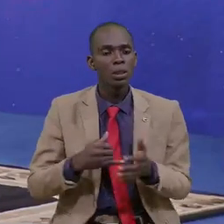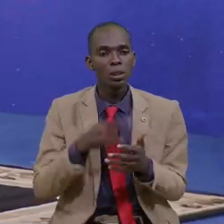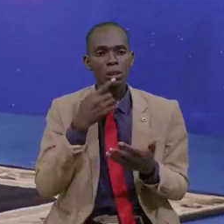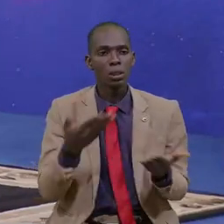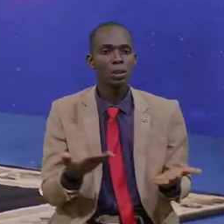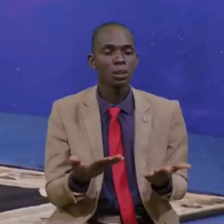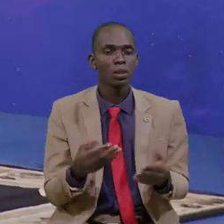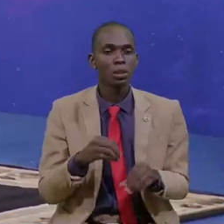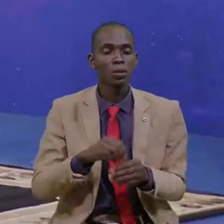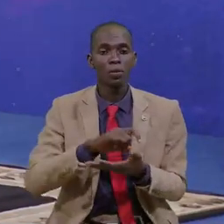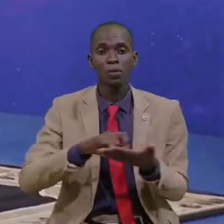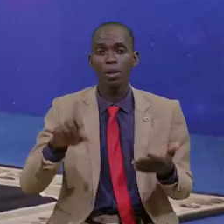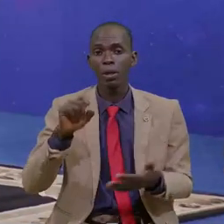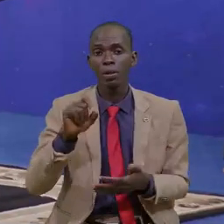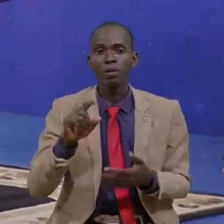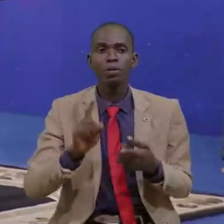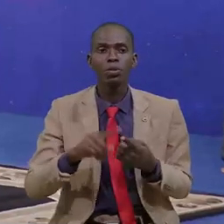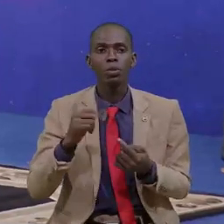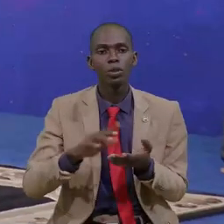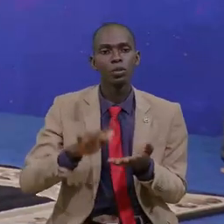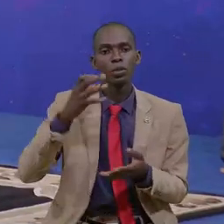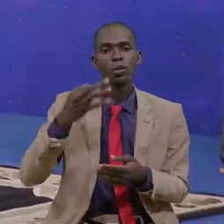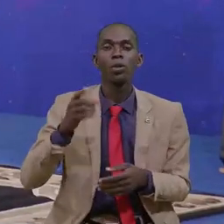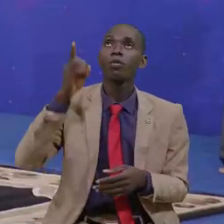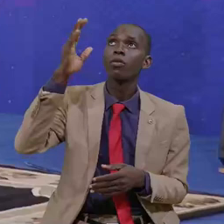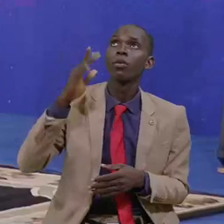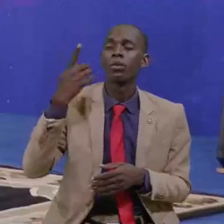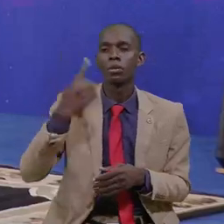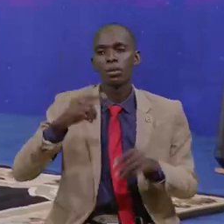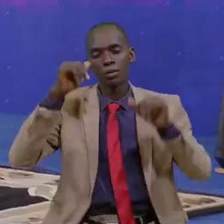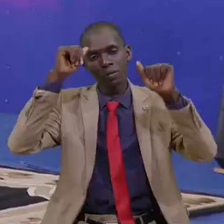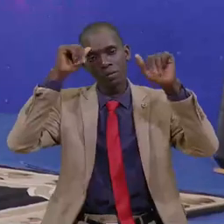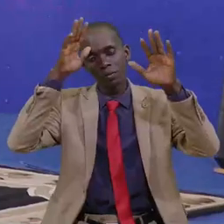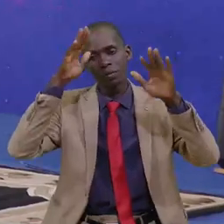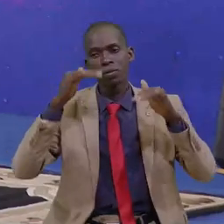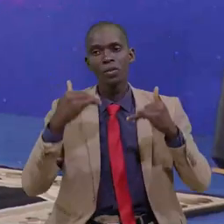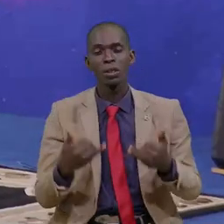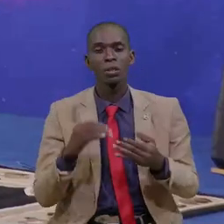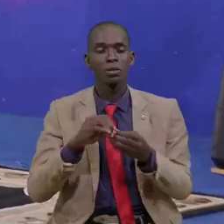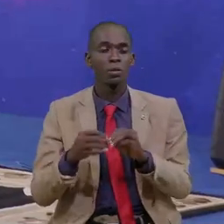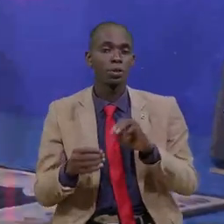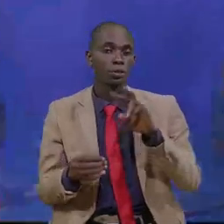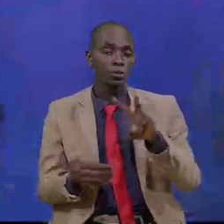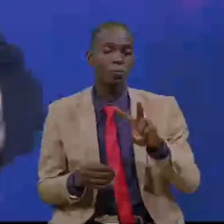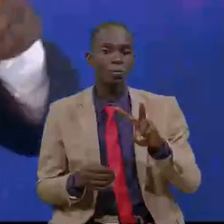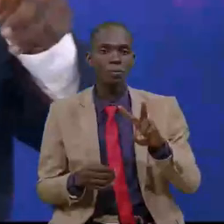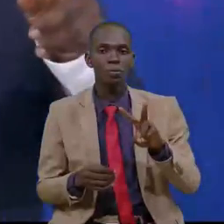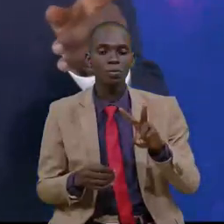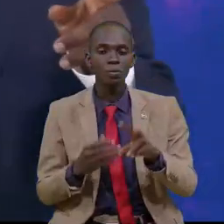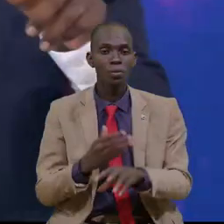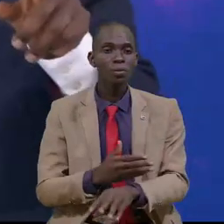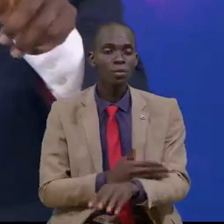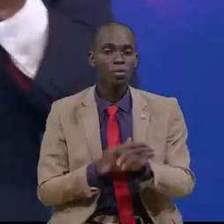gloire de Dieu, le Père, la position exaltée du Fils ou un. Deuxième élément